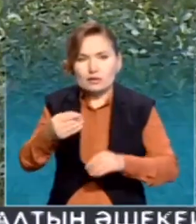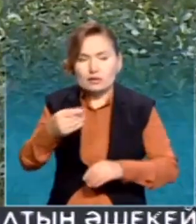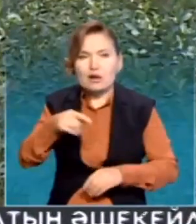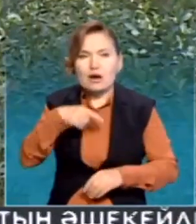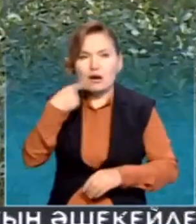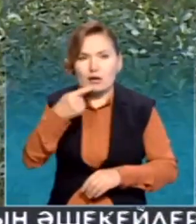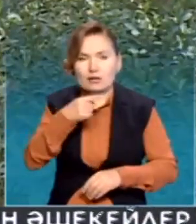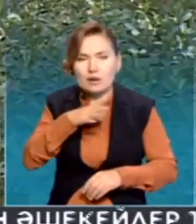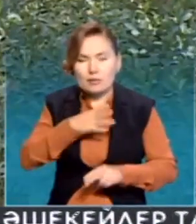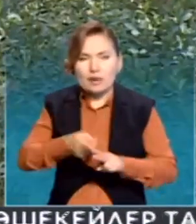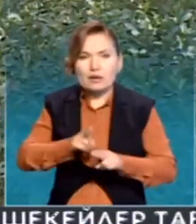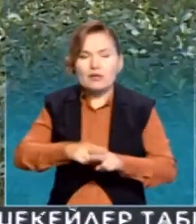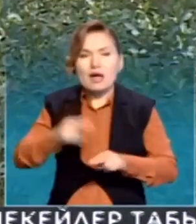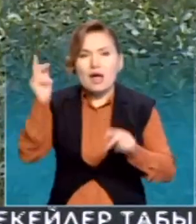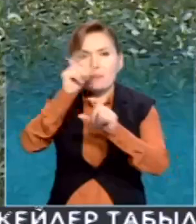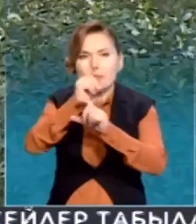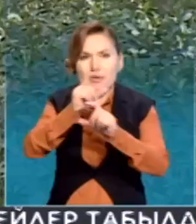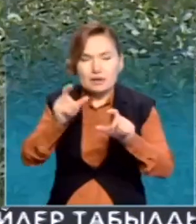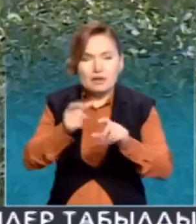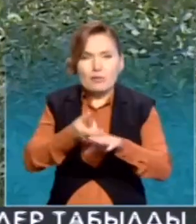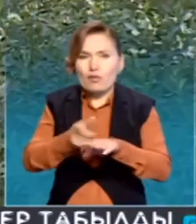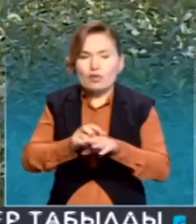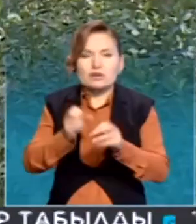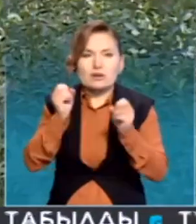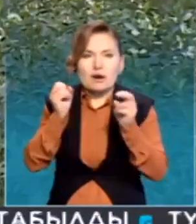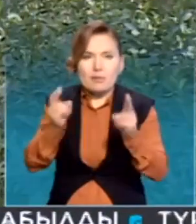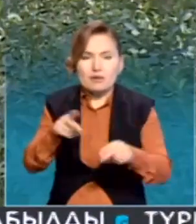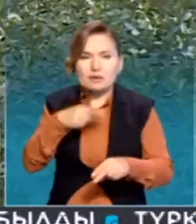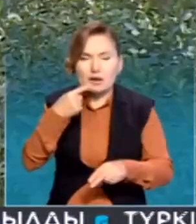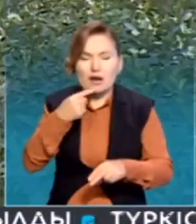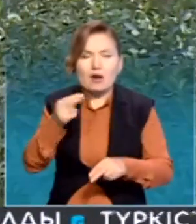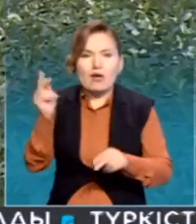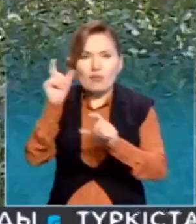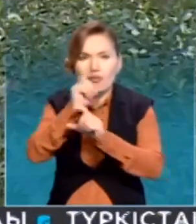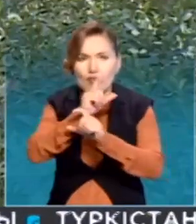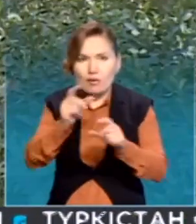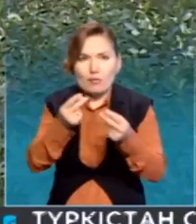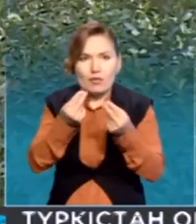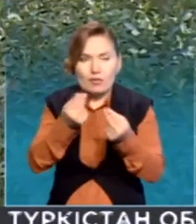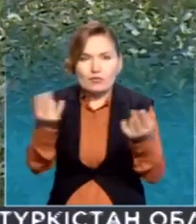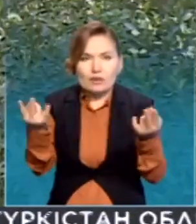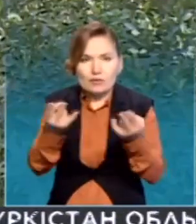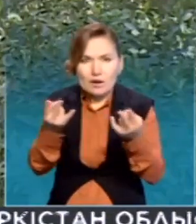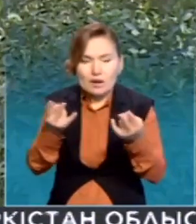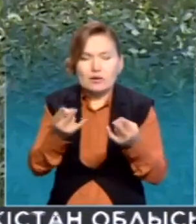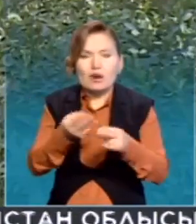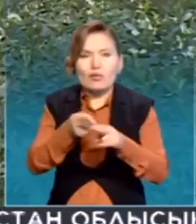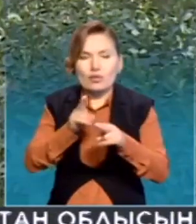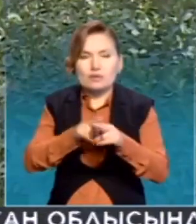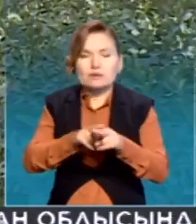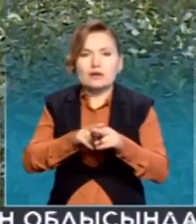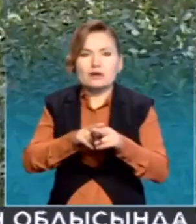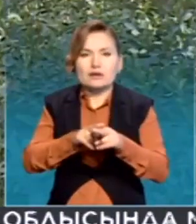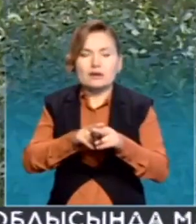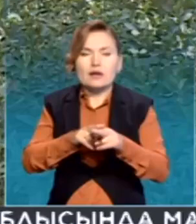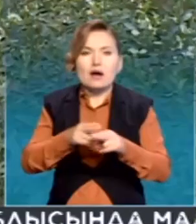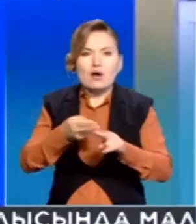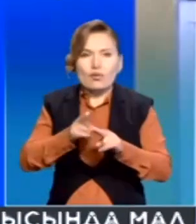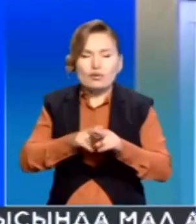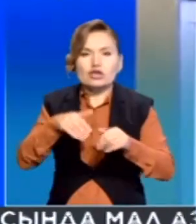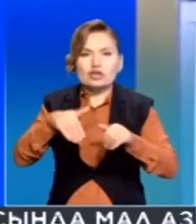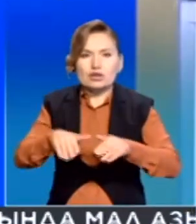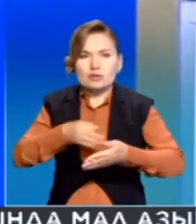мектептің апатты жағдайда деп таныды дағыны, жөндеу жұмыстарын өте көп қаржы кететіндігі. Және соған орай оны апатты жағдайда деп тану туралы